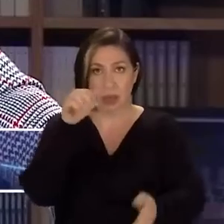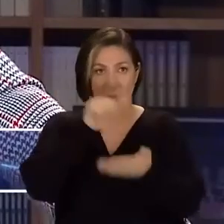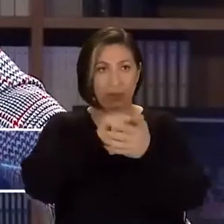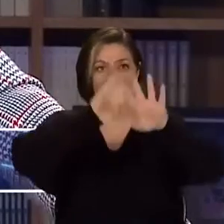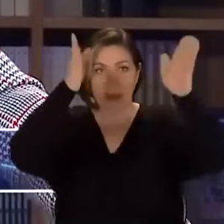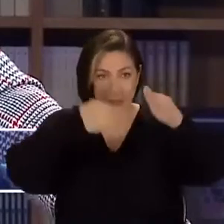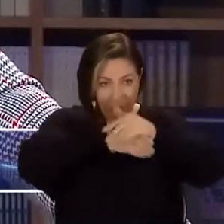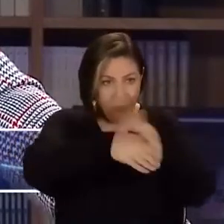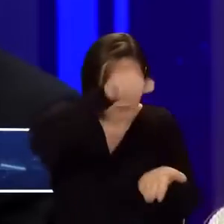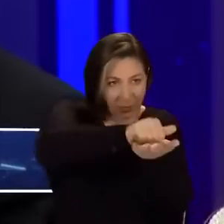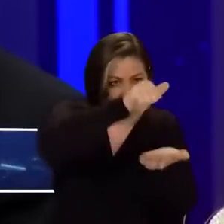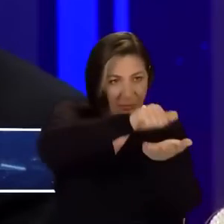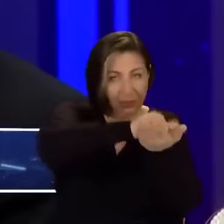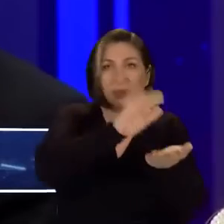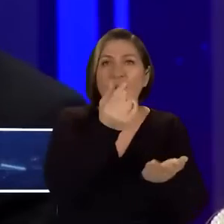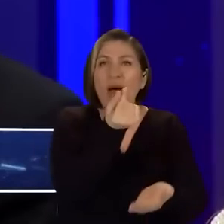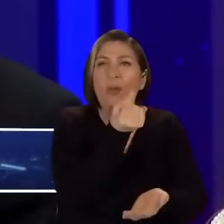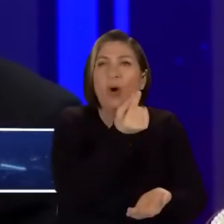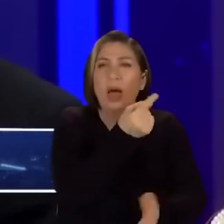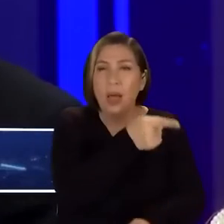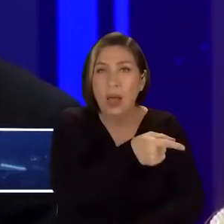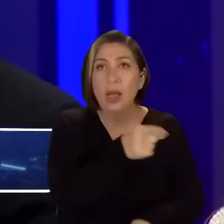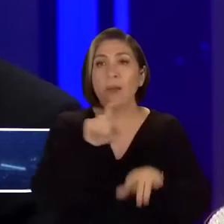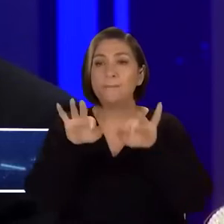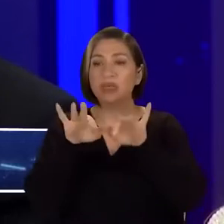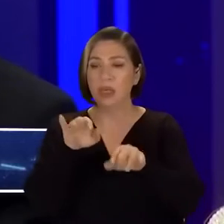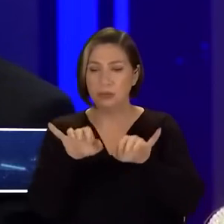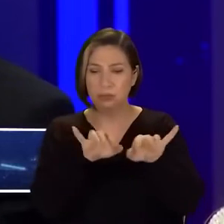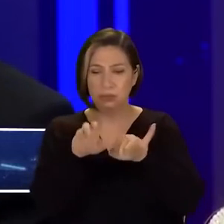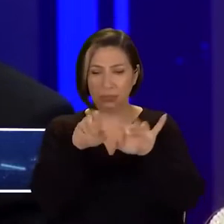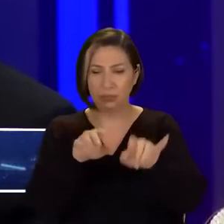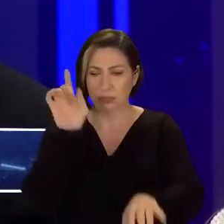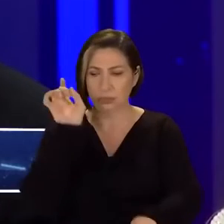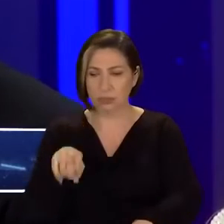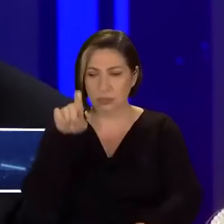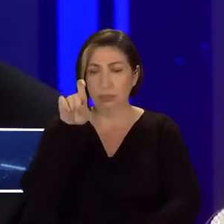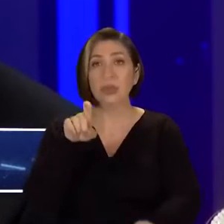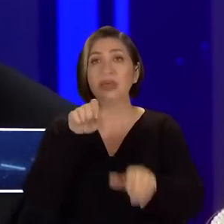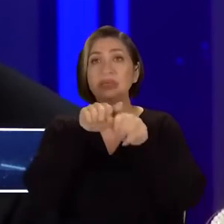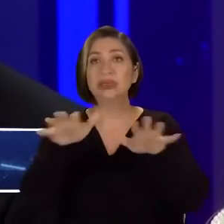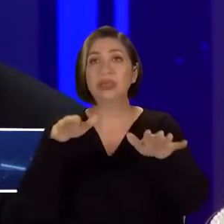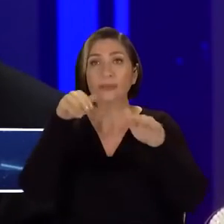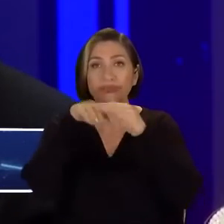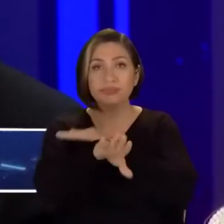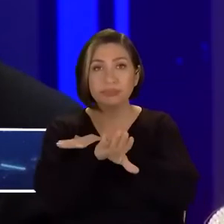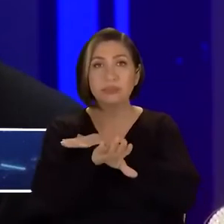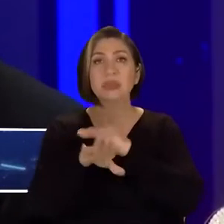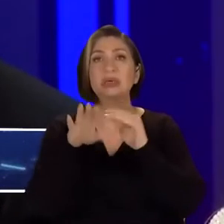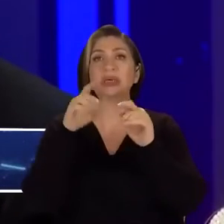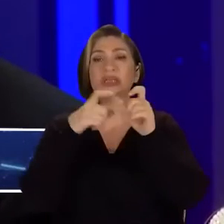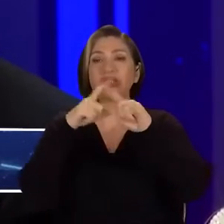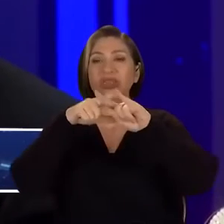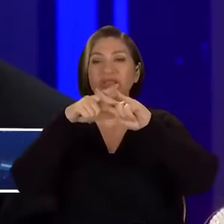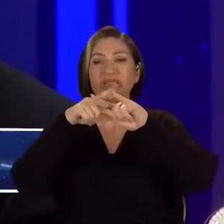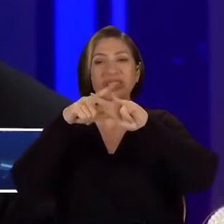matbaada paranın çoğunu basmıyor. Çok az bir kısmını basıyor. Bilgisayar tuşlarıyla entry yapıyorlar, sisteme giriyorlar. İşte Şant Bey'in anlattığı